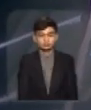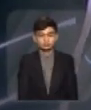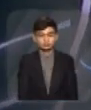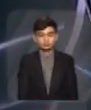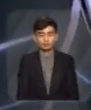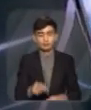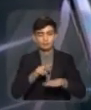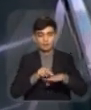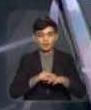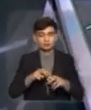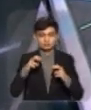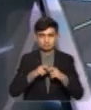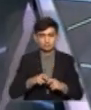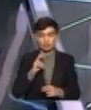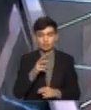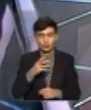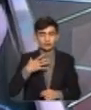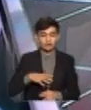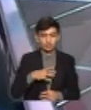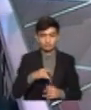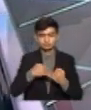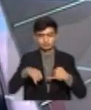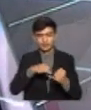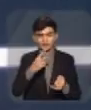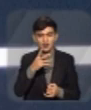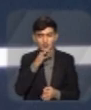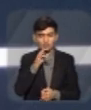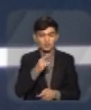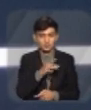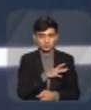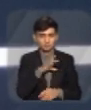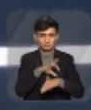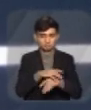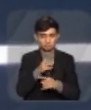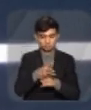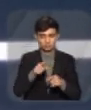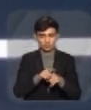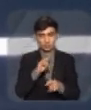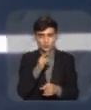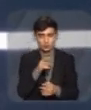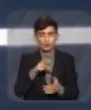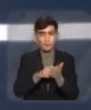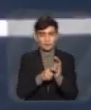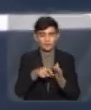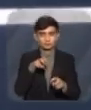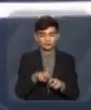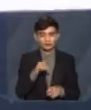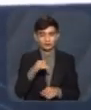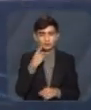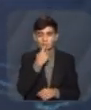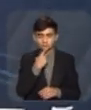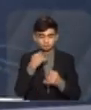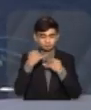полиция выясняет кто и зачем связал двухлетнего ребенка кадры на которых малыш сидит посреди комнаты завязанным ртом и